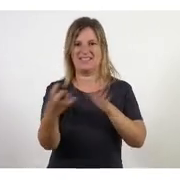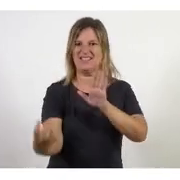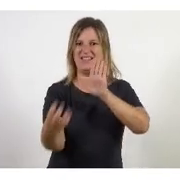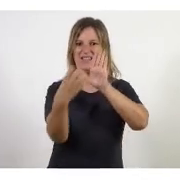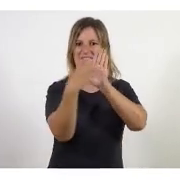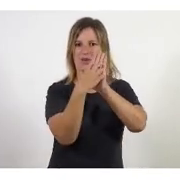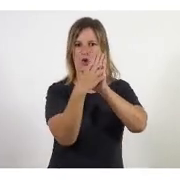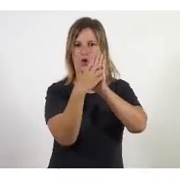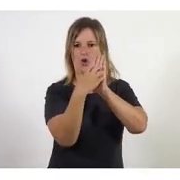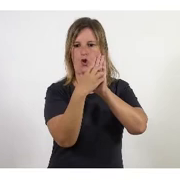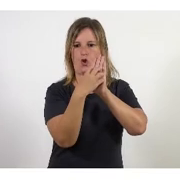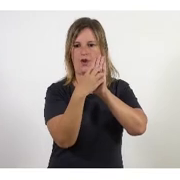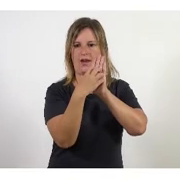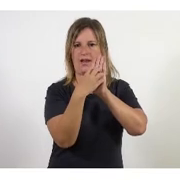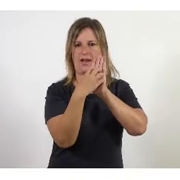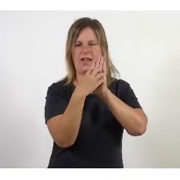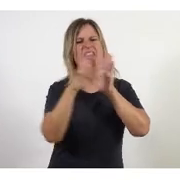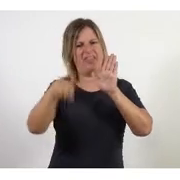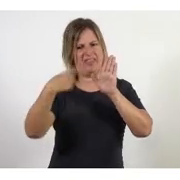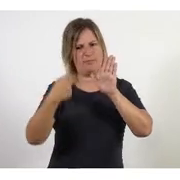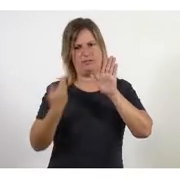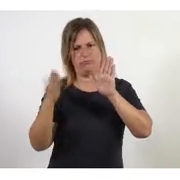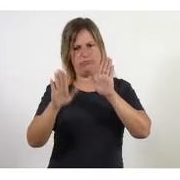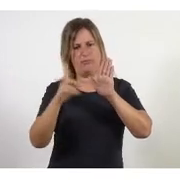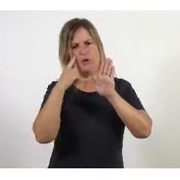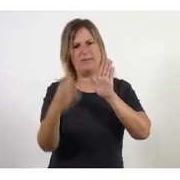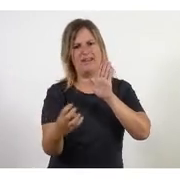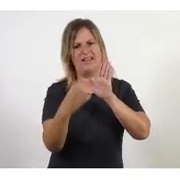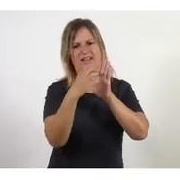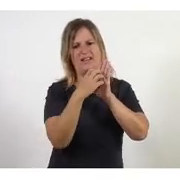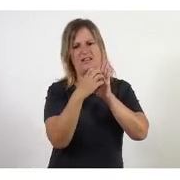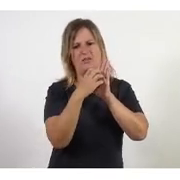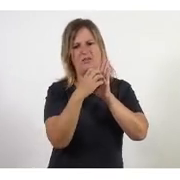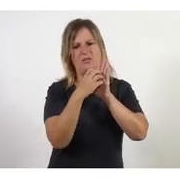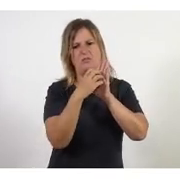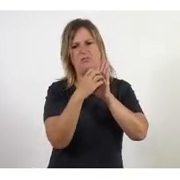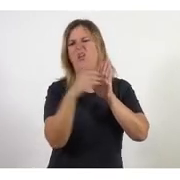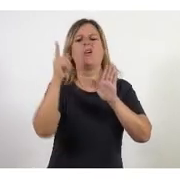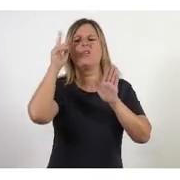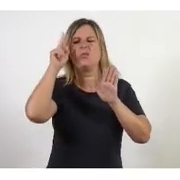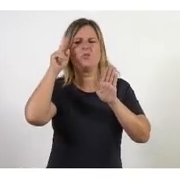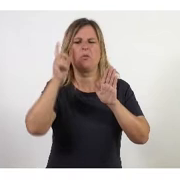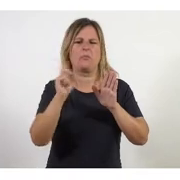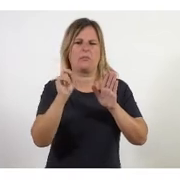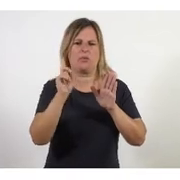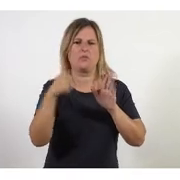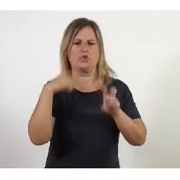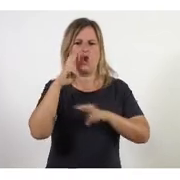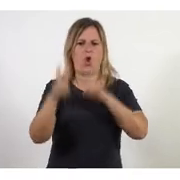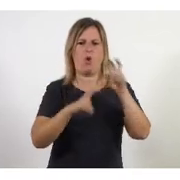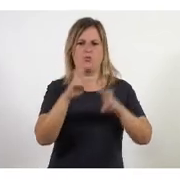perquè després la connectaré, però la icona és... Bueno, no et preocupis, si de cas jo la busco i la